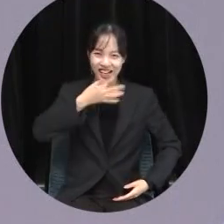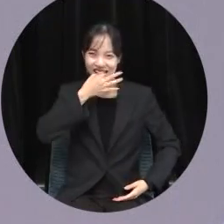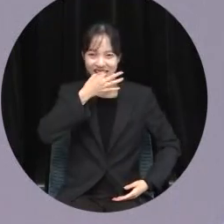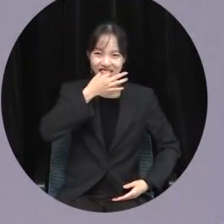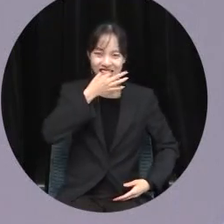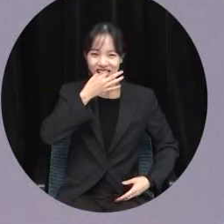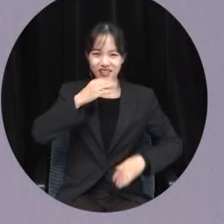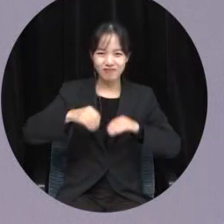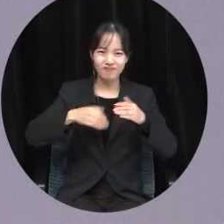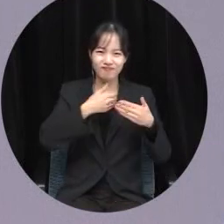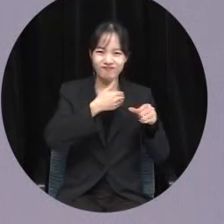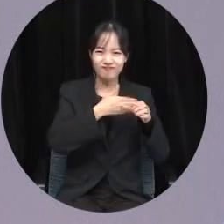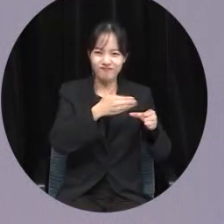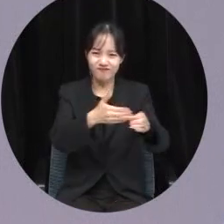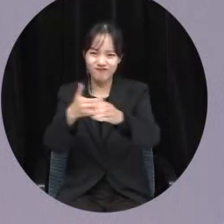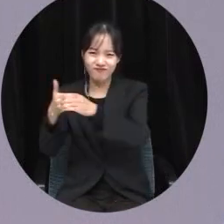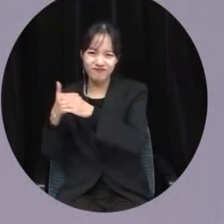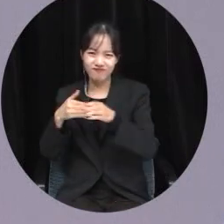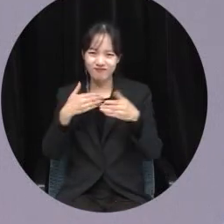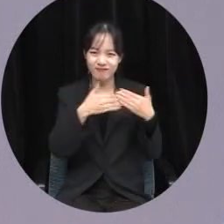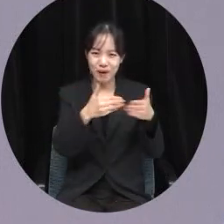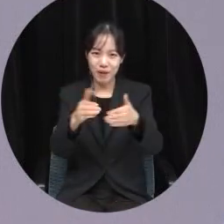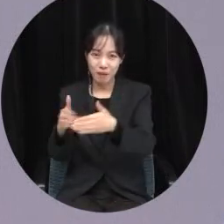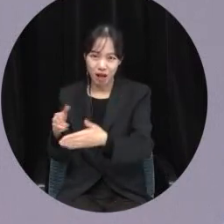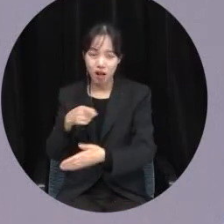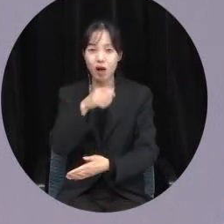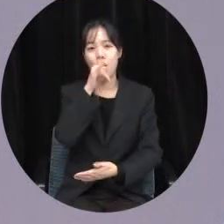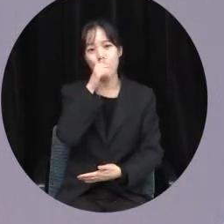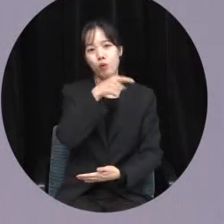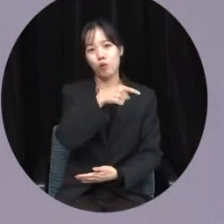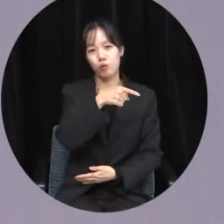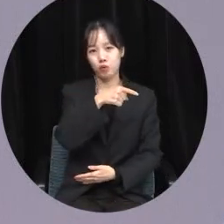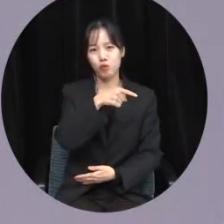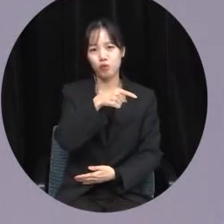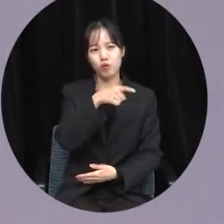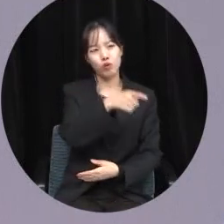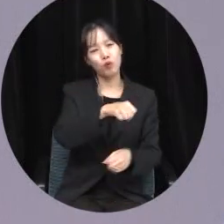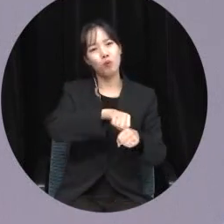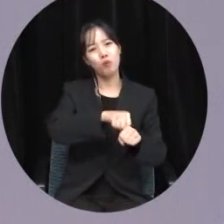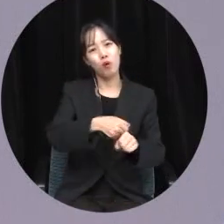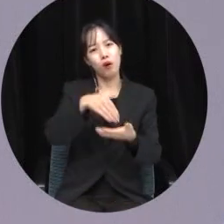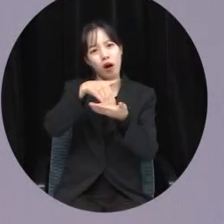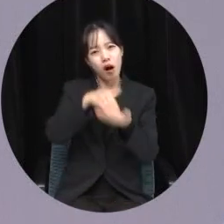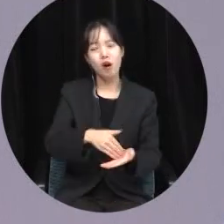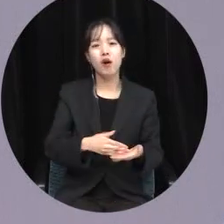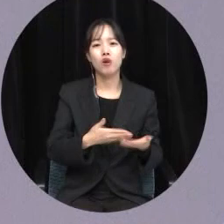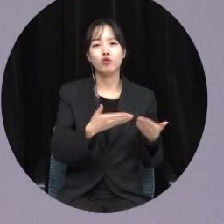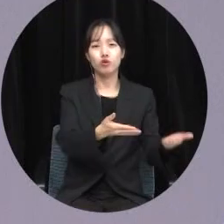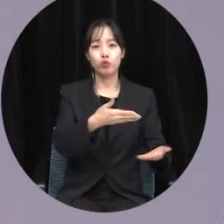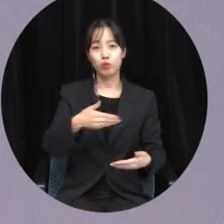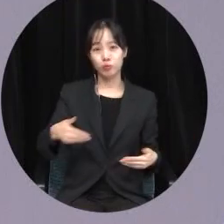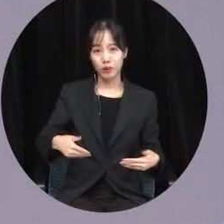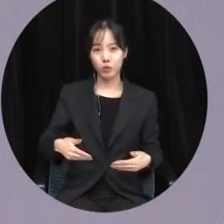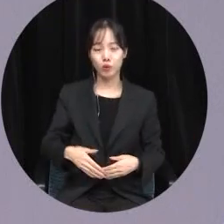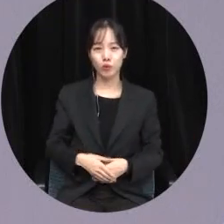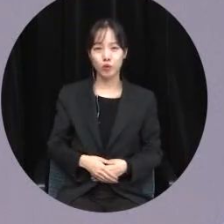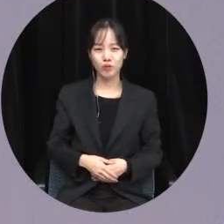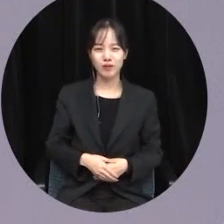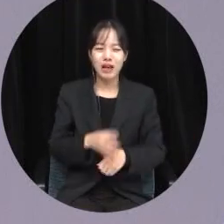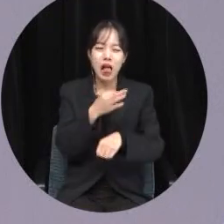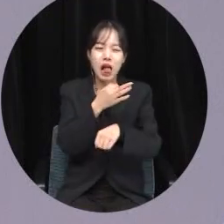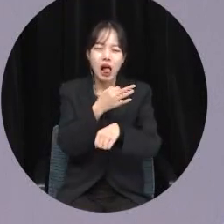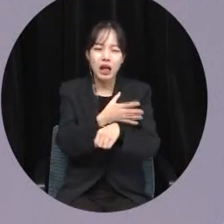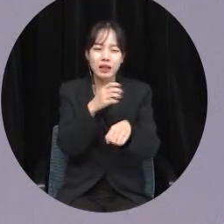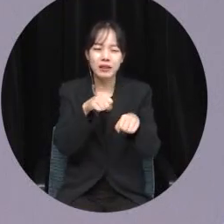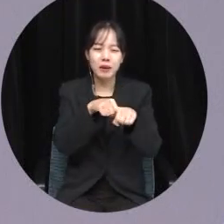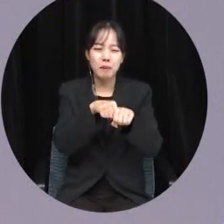이 촉법 소년에 대한 이 처벌 또는 단순히 처벌만은 아니라 계도와 처벌이